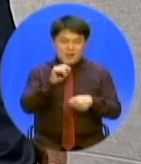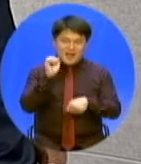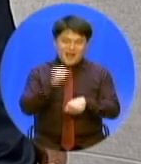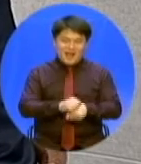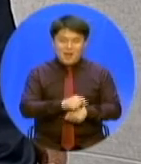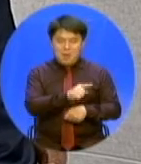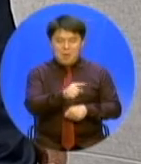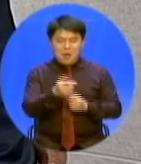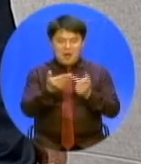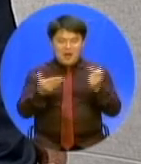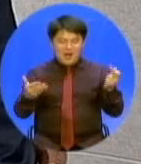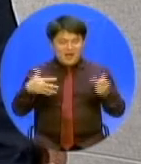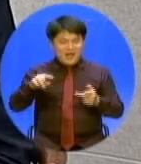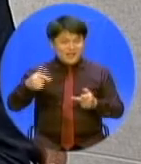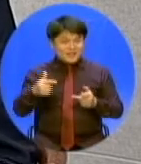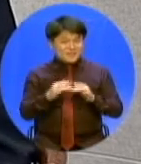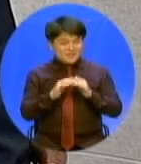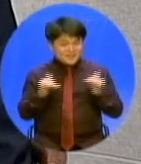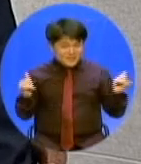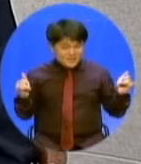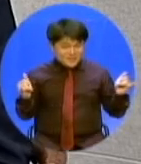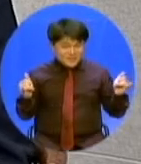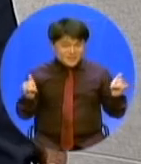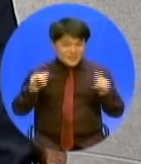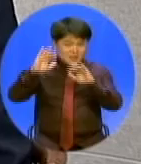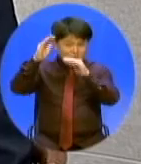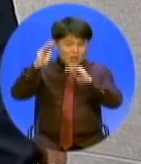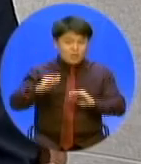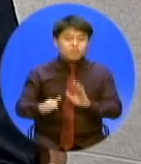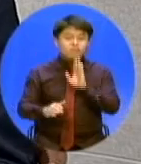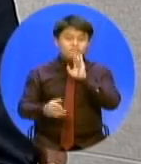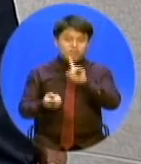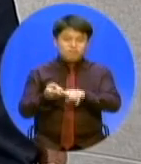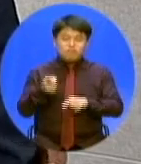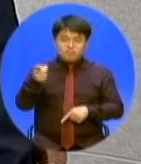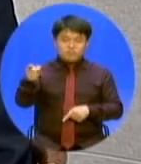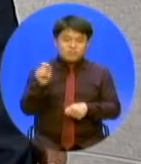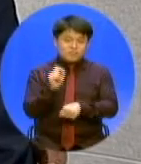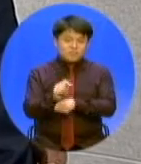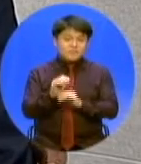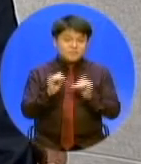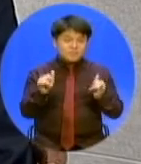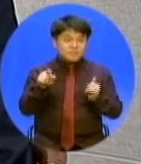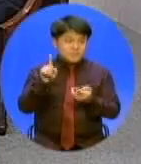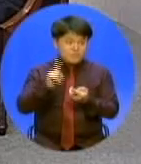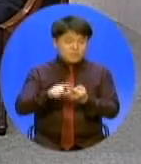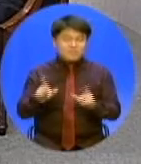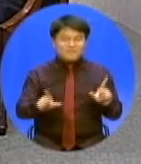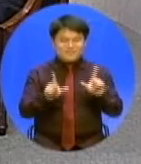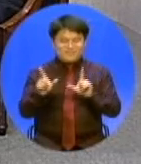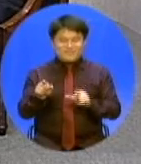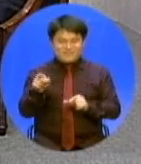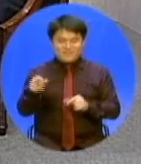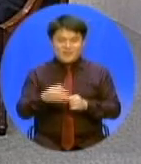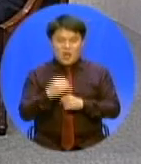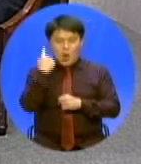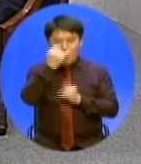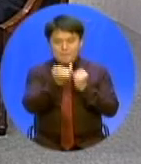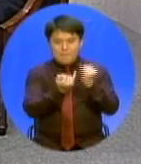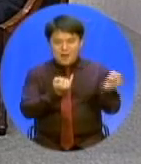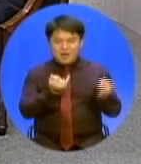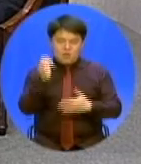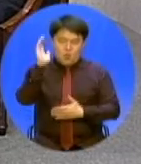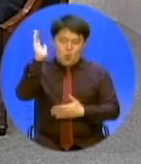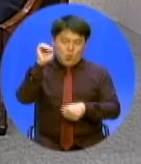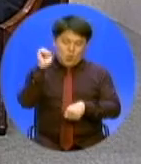잘하네요, 강원랜드 직원들. 저 내용 정말 저럽니다. 우리 예, 직원들이 예. 저렇게 생활합니다. 예. 네. 미모도 출중하시고 예.